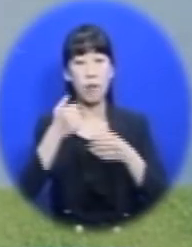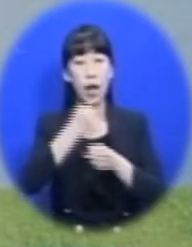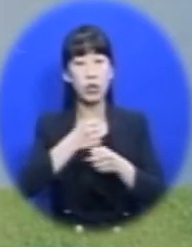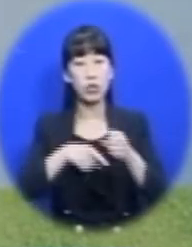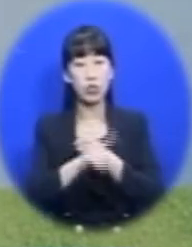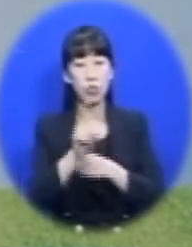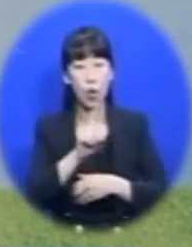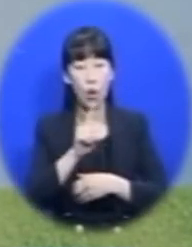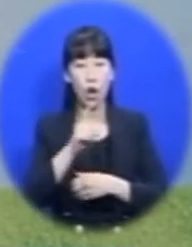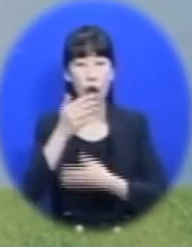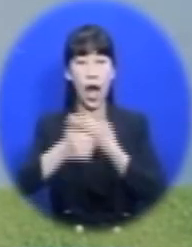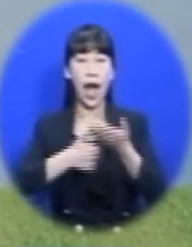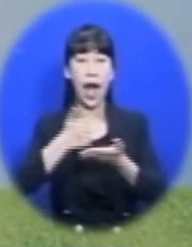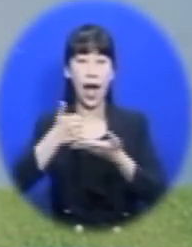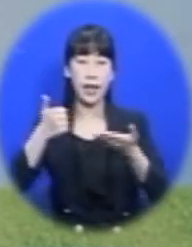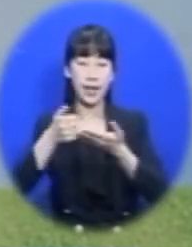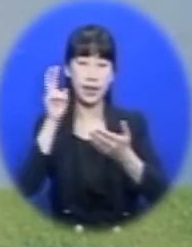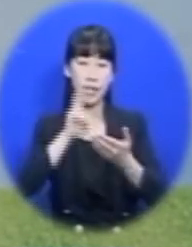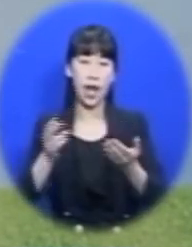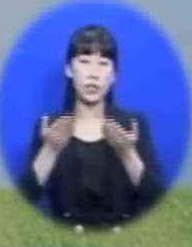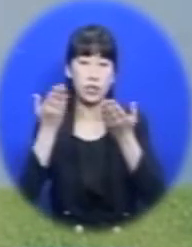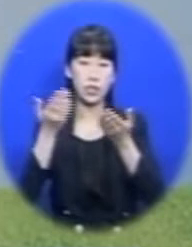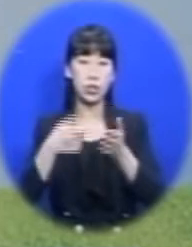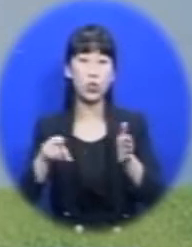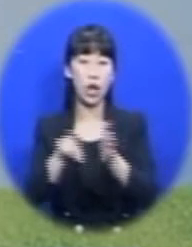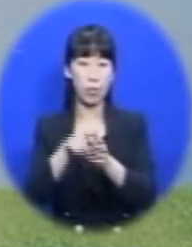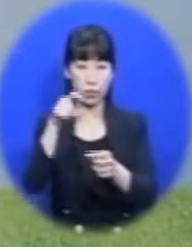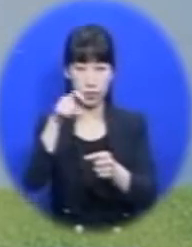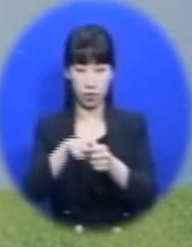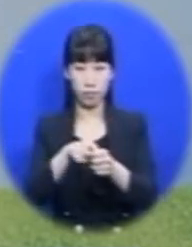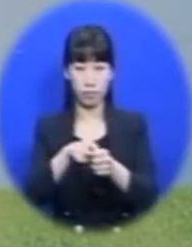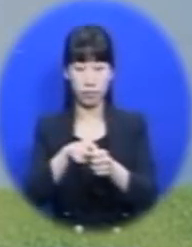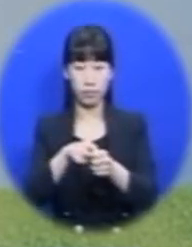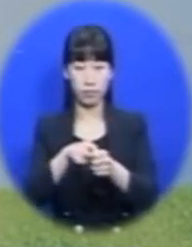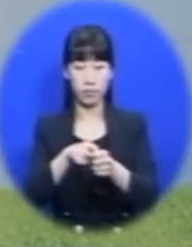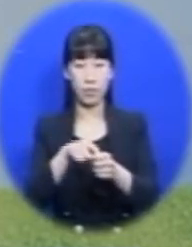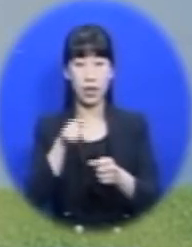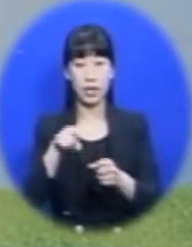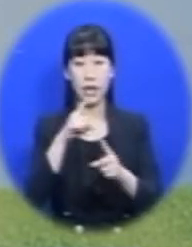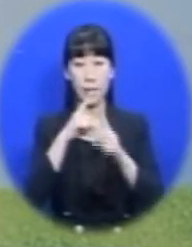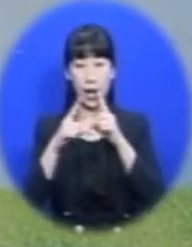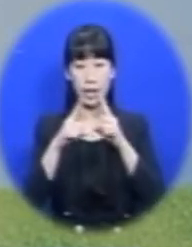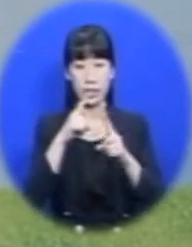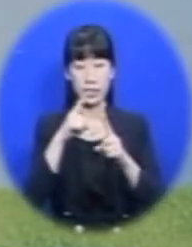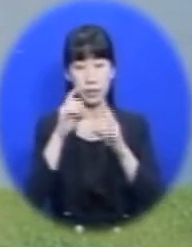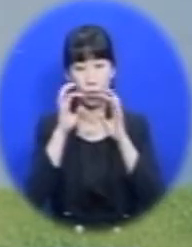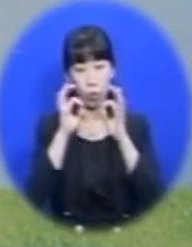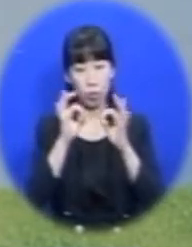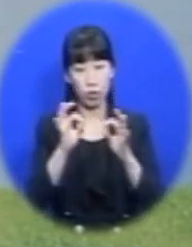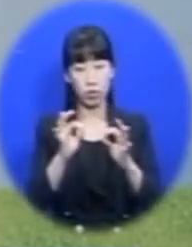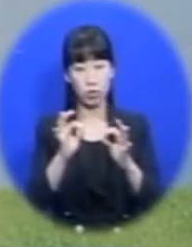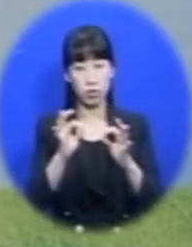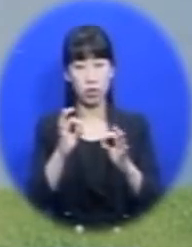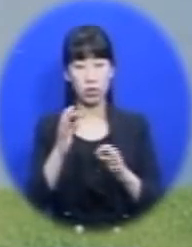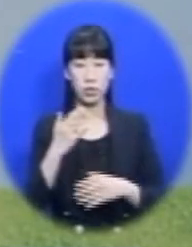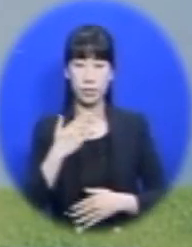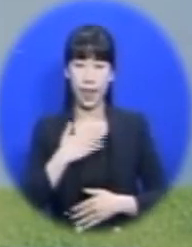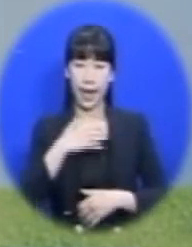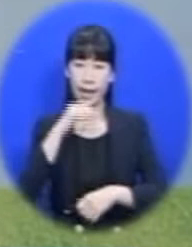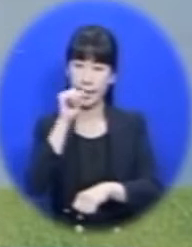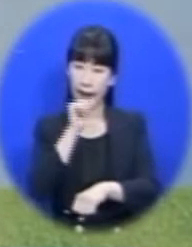하려고 만드셨다. 자, 그 말씀에 비추어 보면 지금 내가 잘하고 있는지